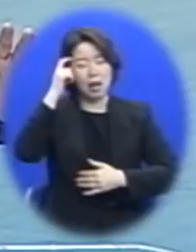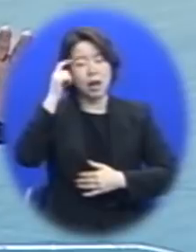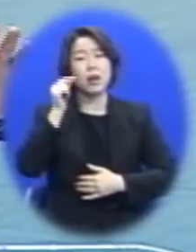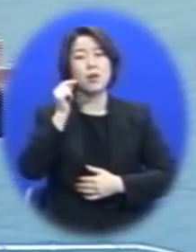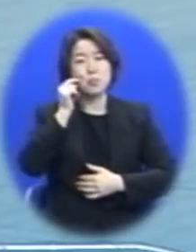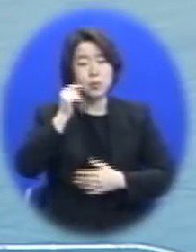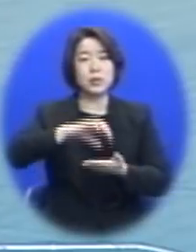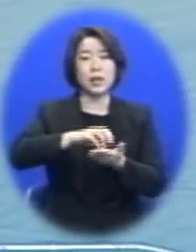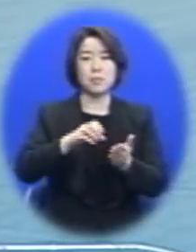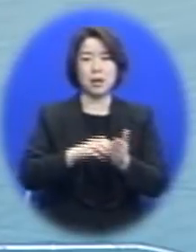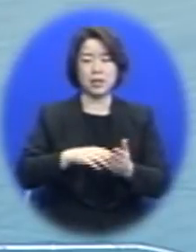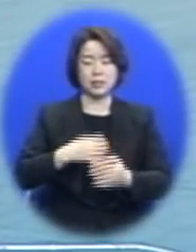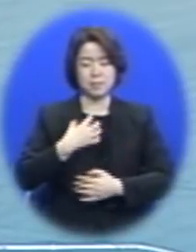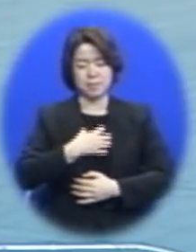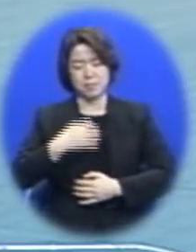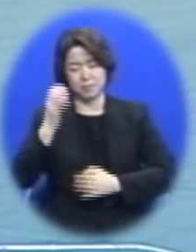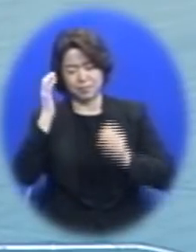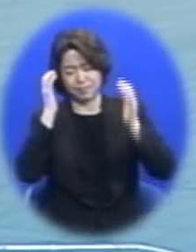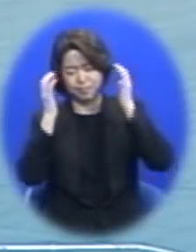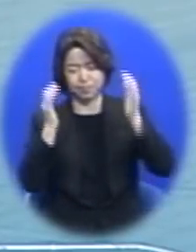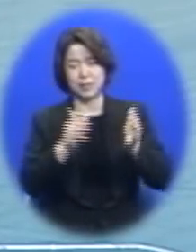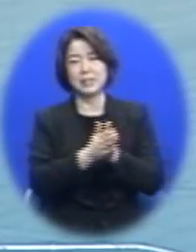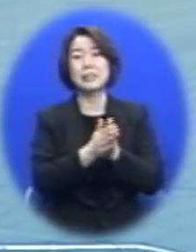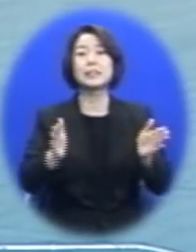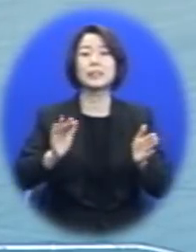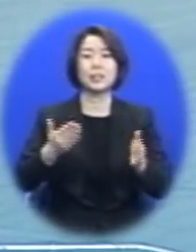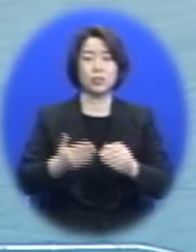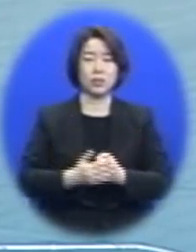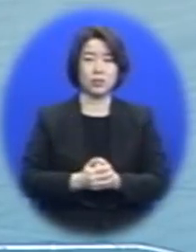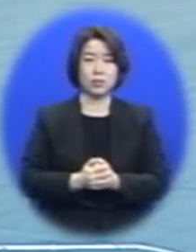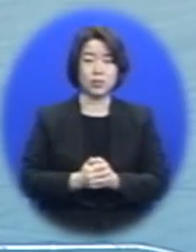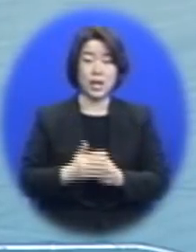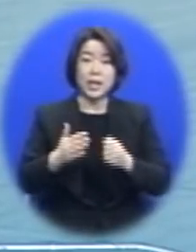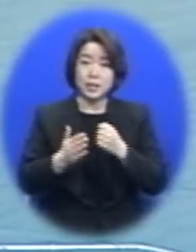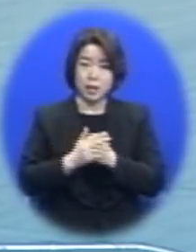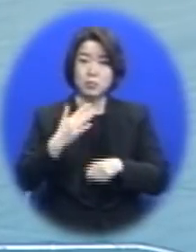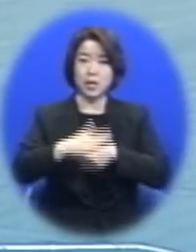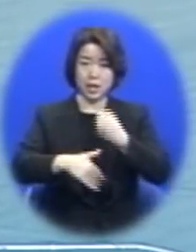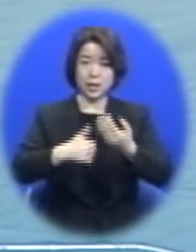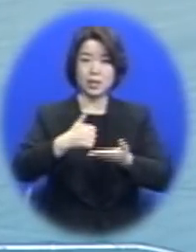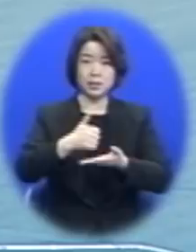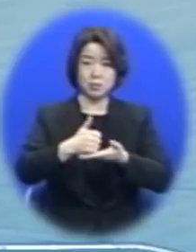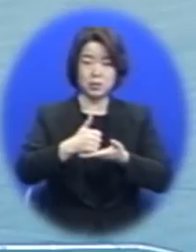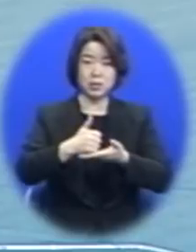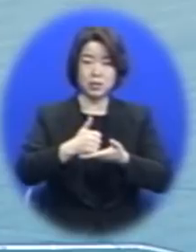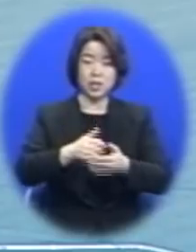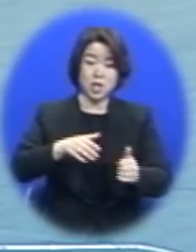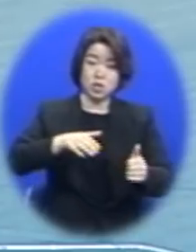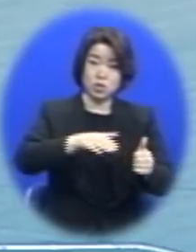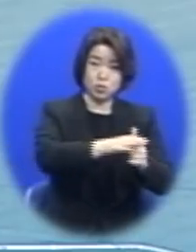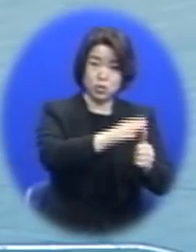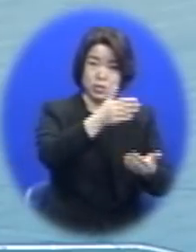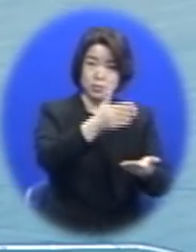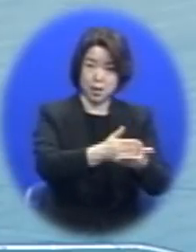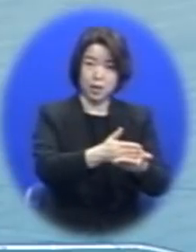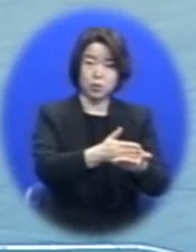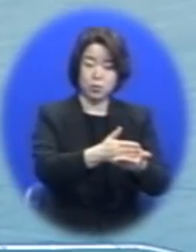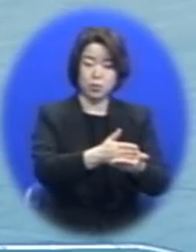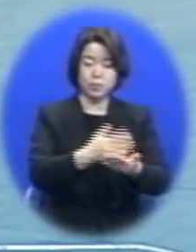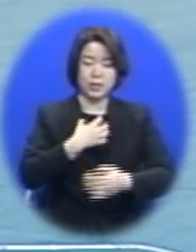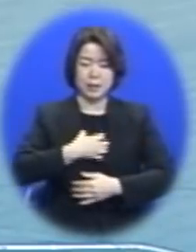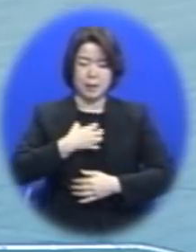고통이 시작이 됩니다 그래서 하나님이 죽이지는 말고